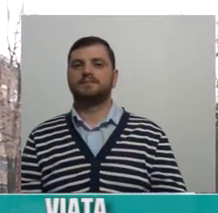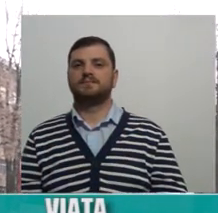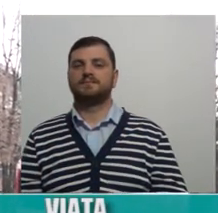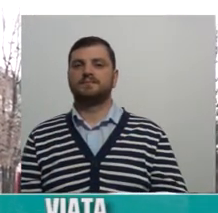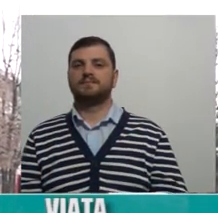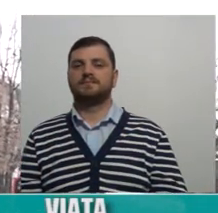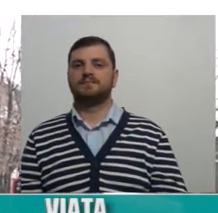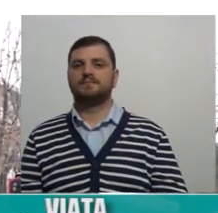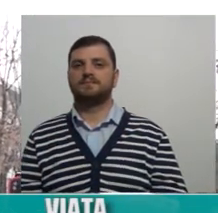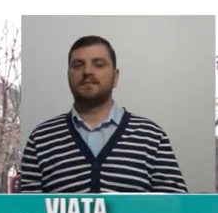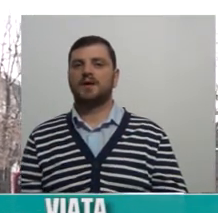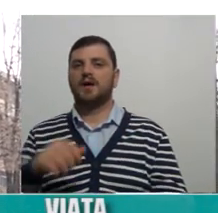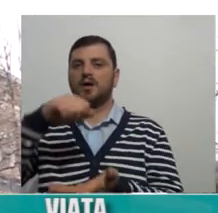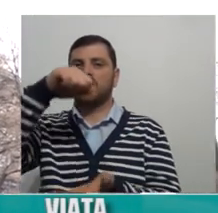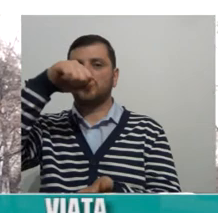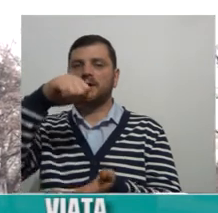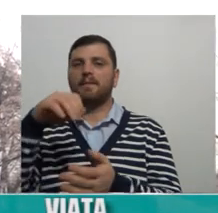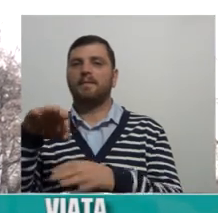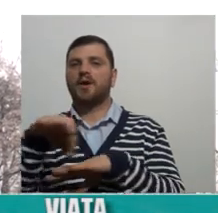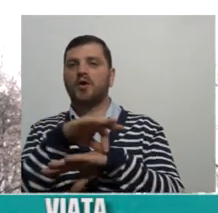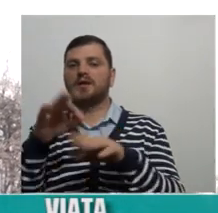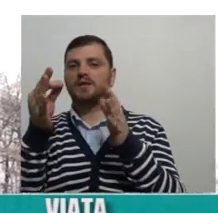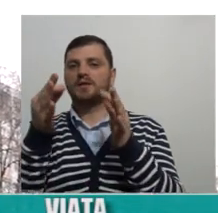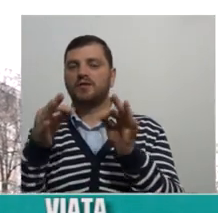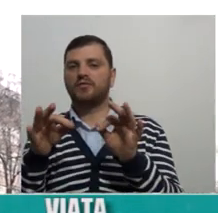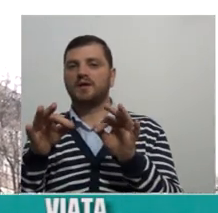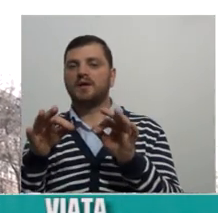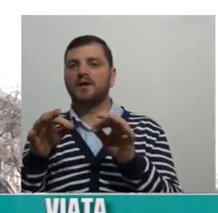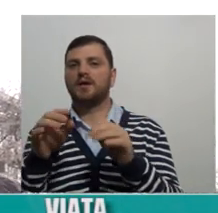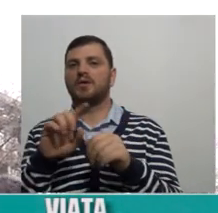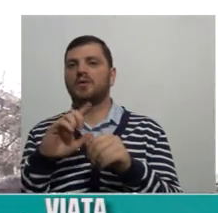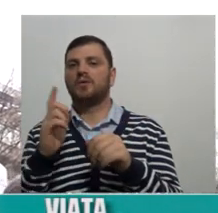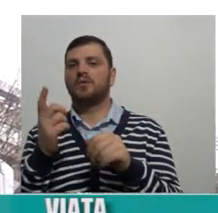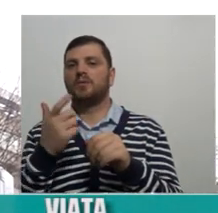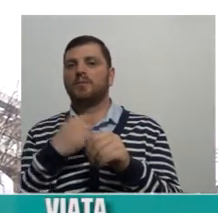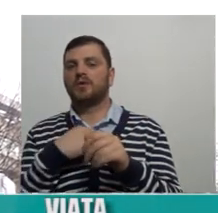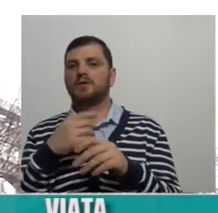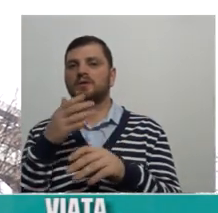În niciun caz. Containerele sunt proiectate să fie impermeabile.